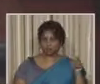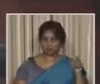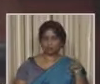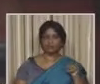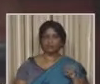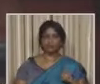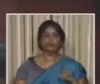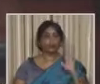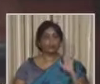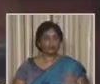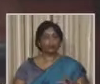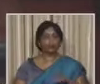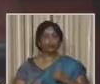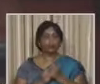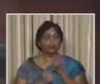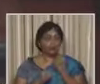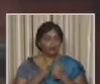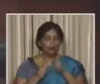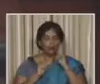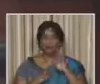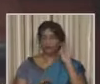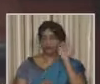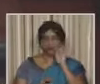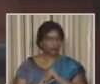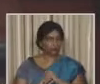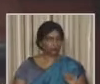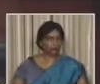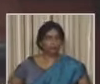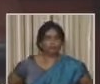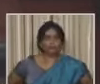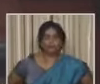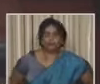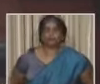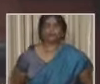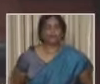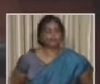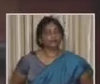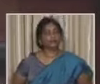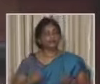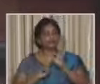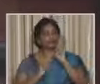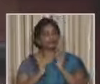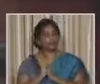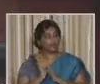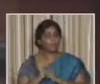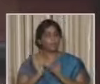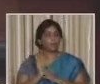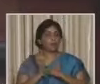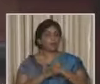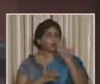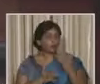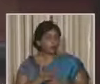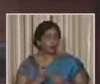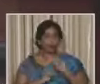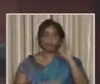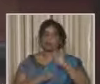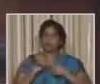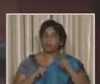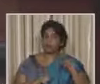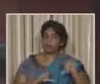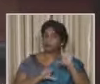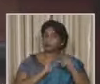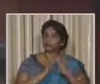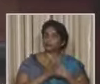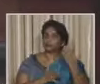அவர் இப்பொழுது பிணையில் செல்ல அனுமதிக்கப்பட்டுள்ளார். ஆனால் அந்த விசாரணையின் போது வேறு எதுவுமே வெளிவரவில்லை. மலால்குட அறிக்கை இருக்கிறது,